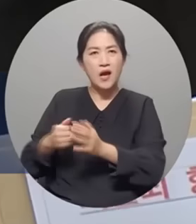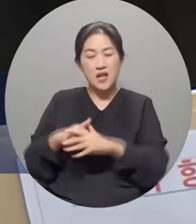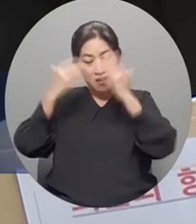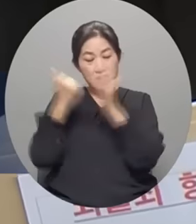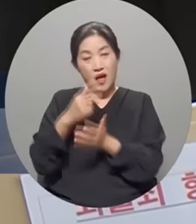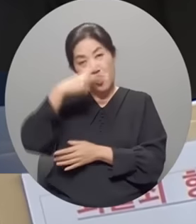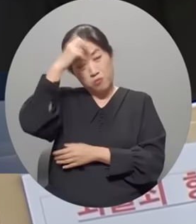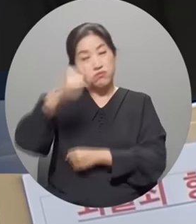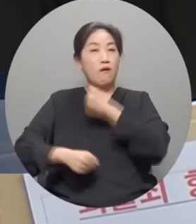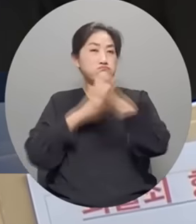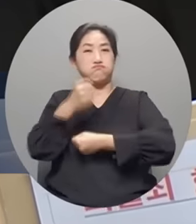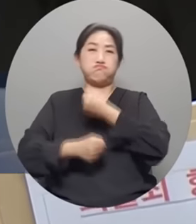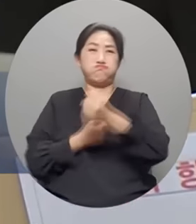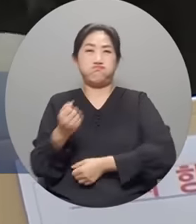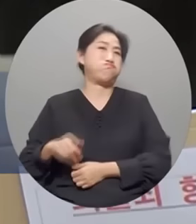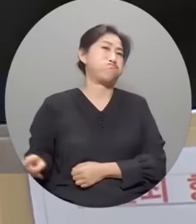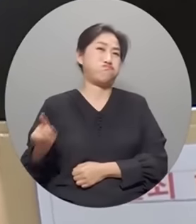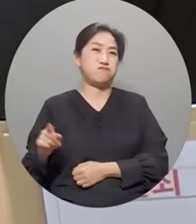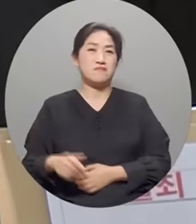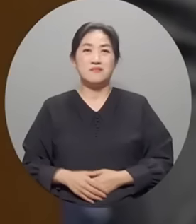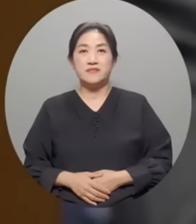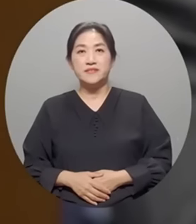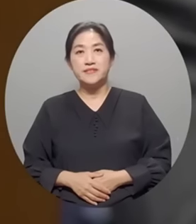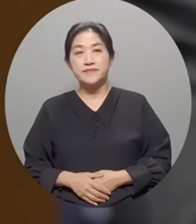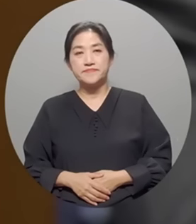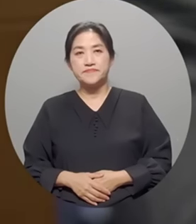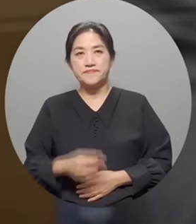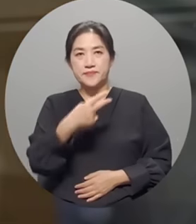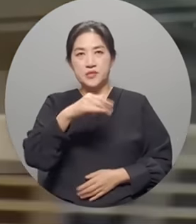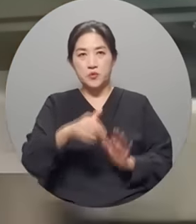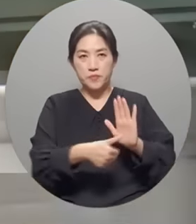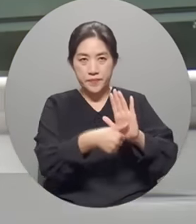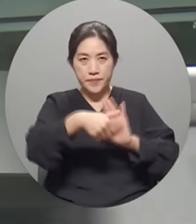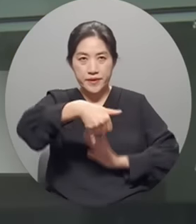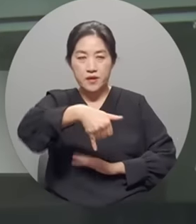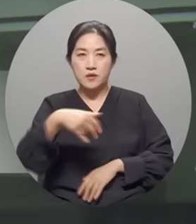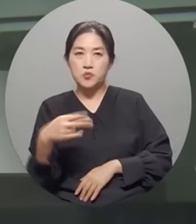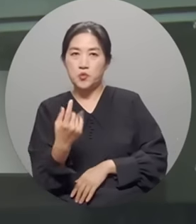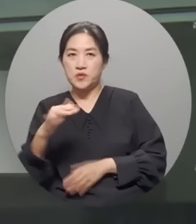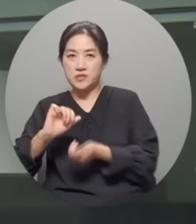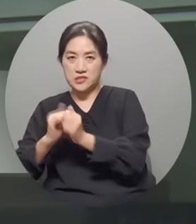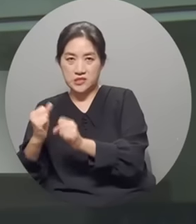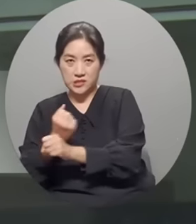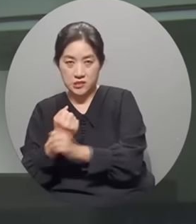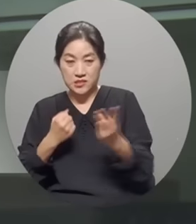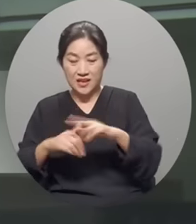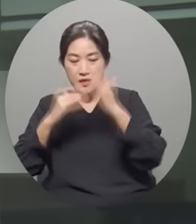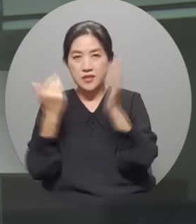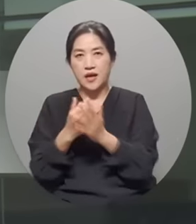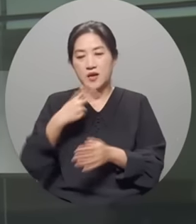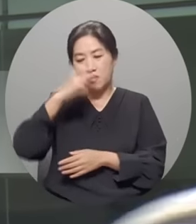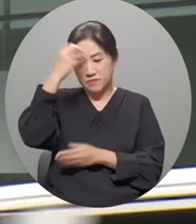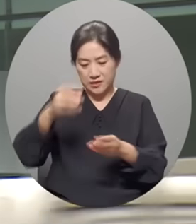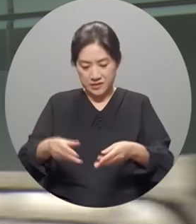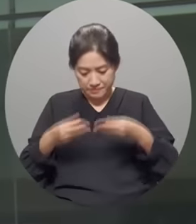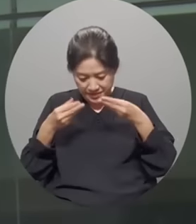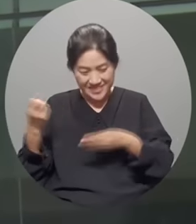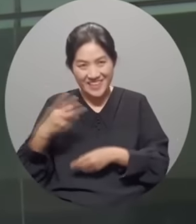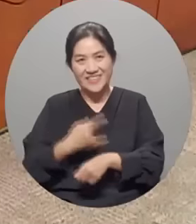것들이 검찰의 마음대로입니다. 디올백, 도이치 두 사건 모두 다시 검찰이 들여다보게 된